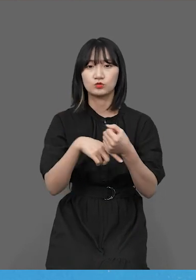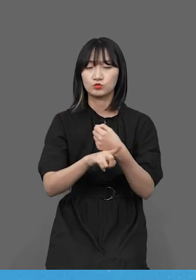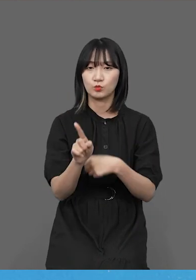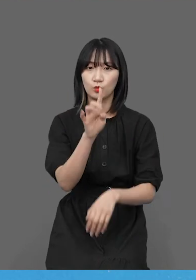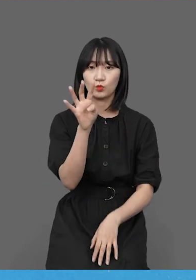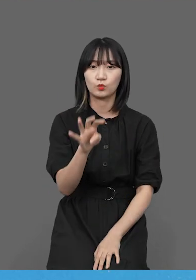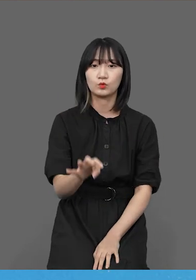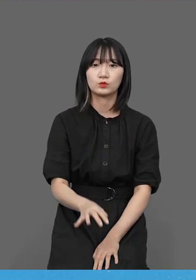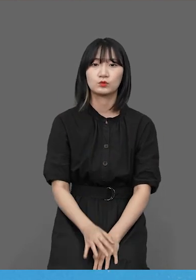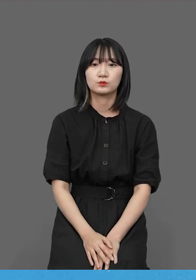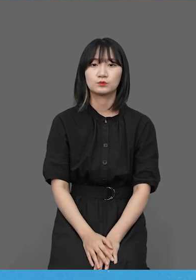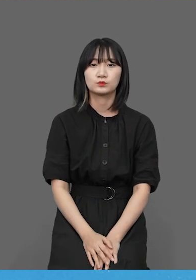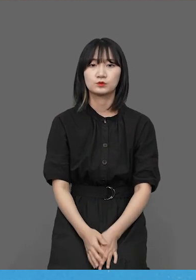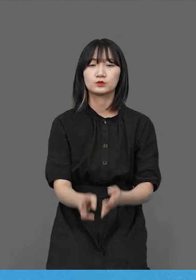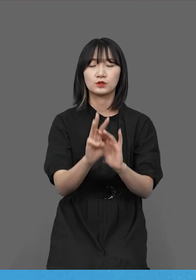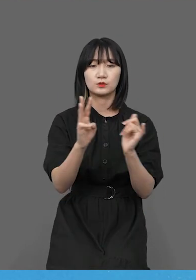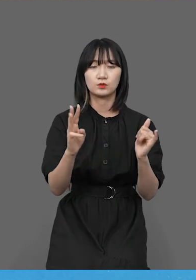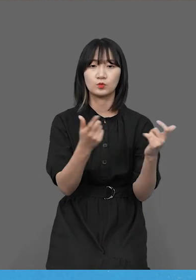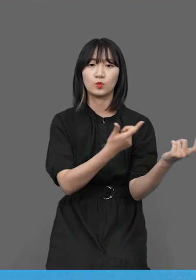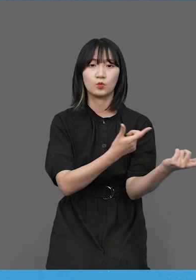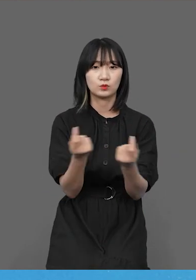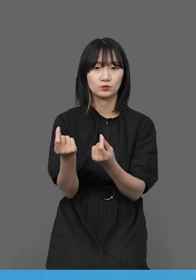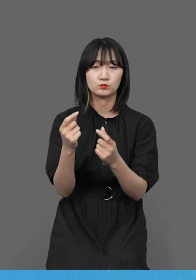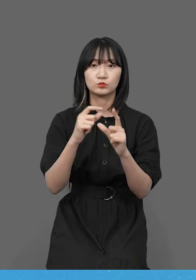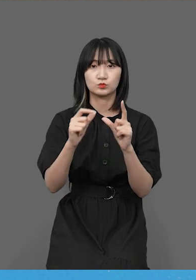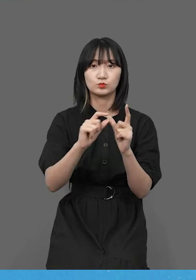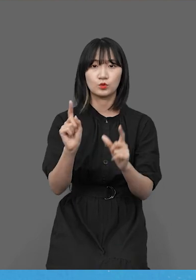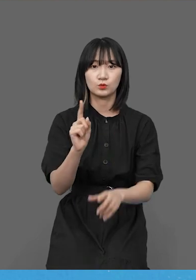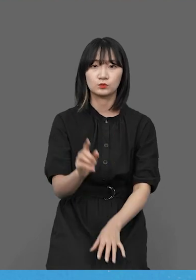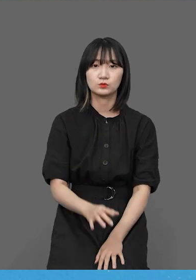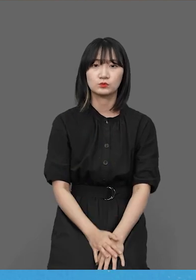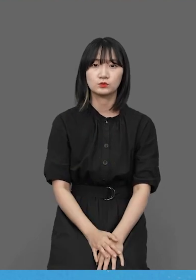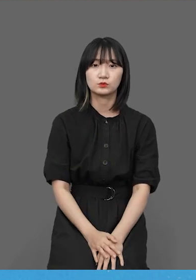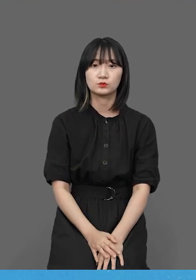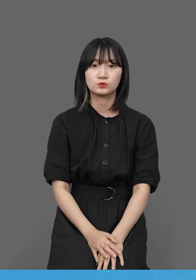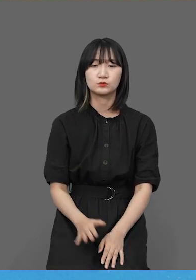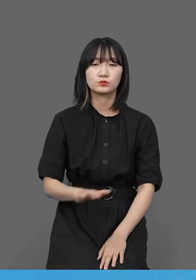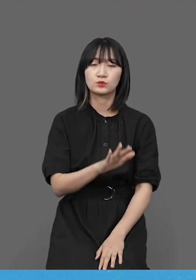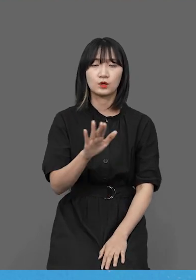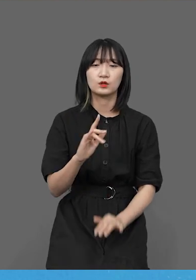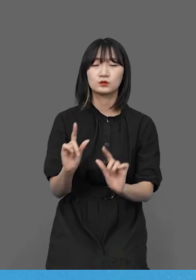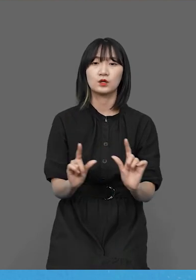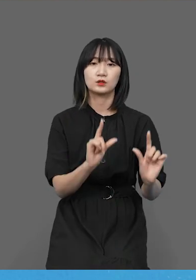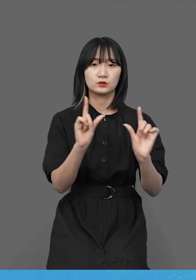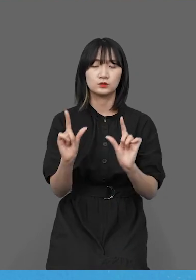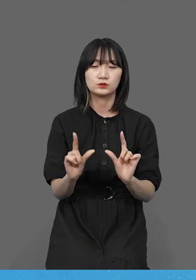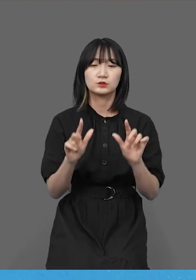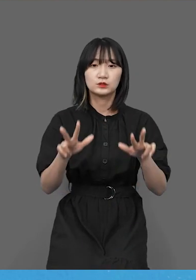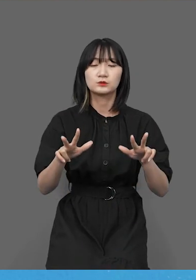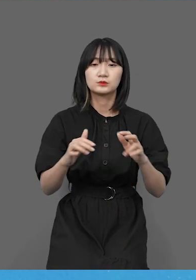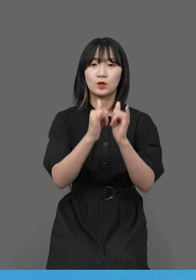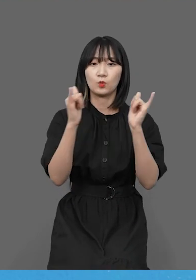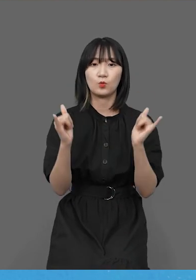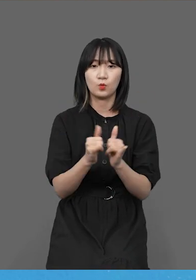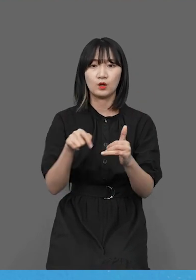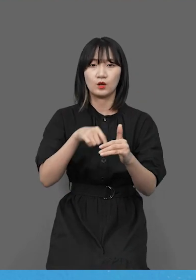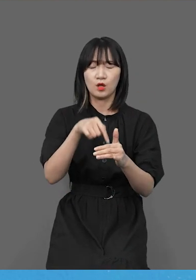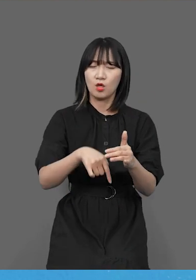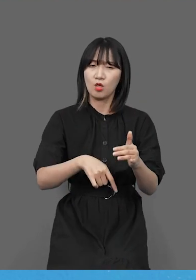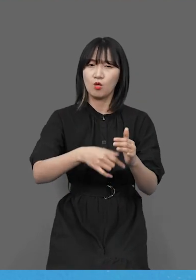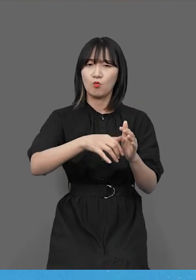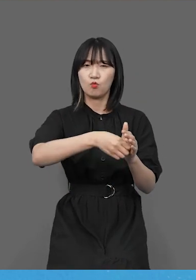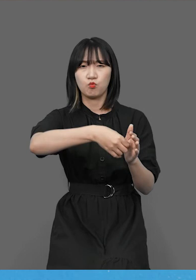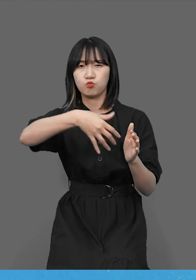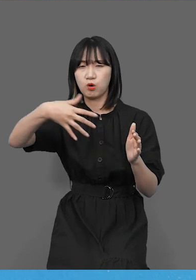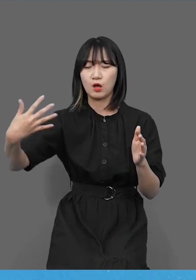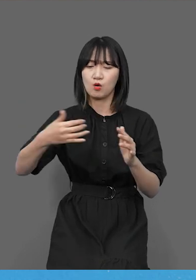이유는, 세 분의 공통점이라면 뭡니까? 우리가 사는 이 동시대에 아주 업적이